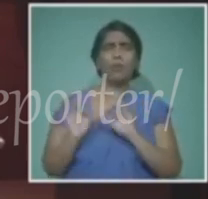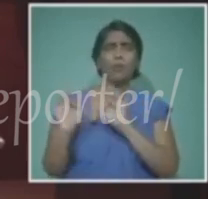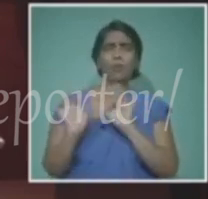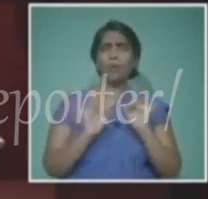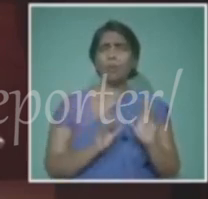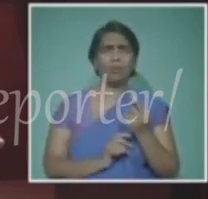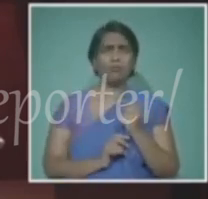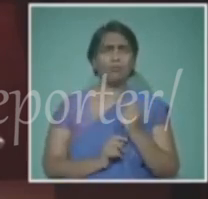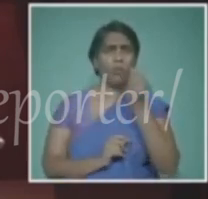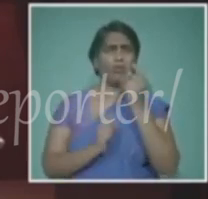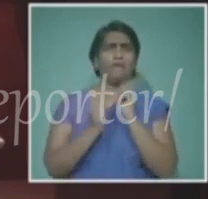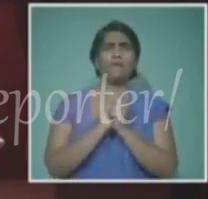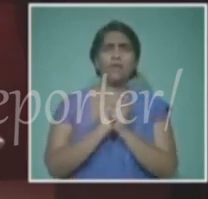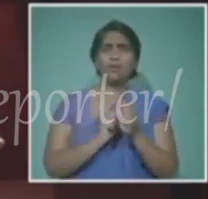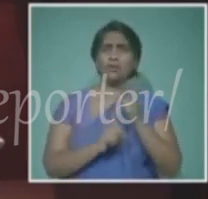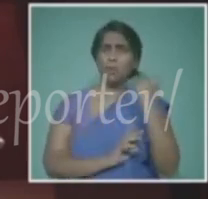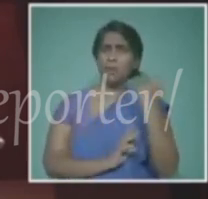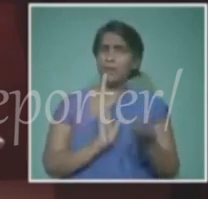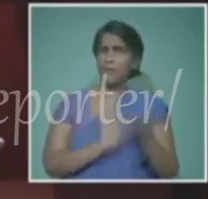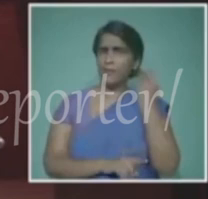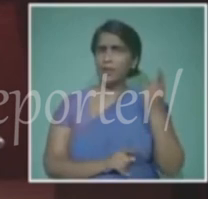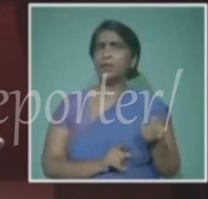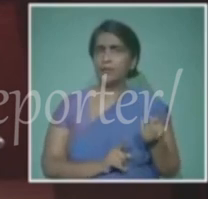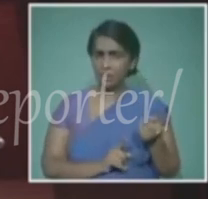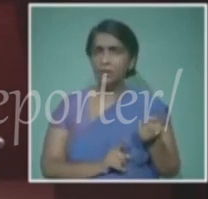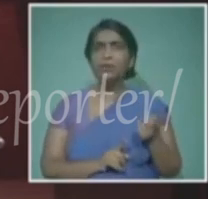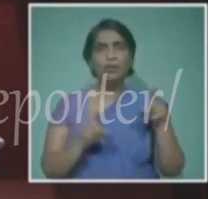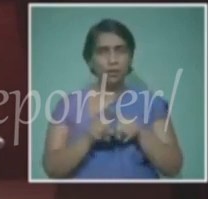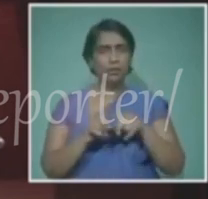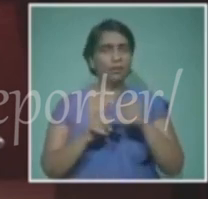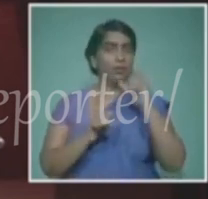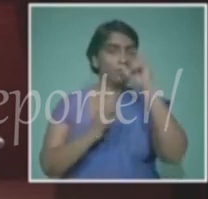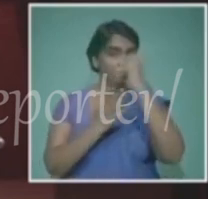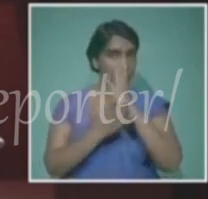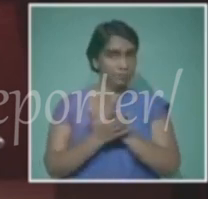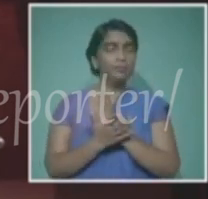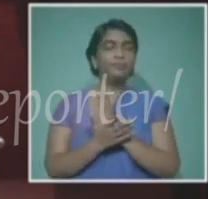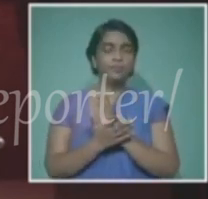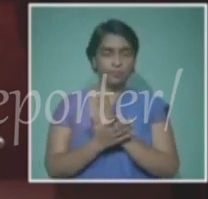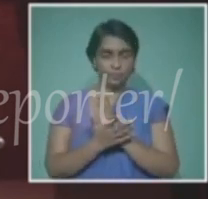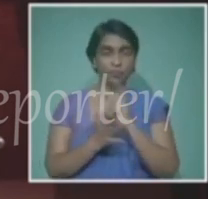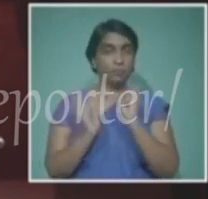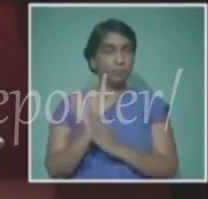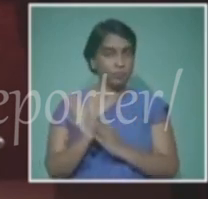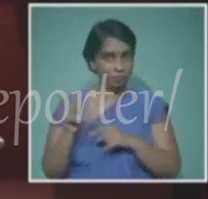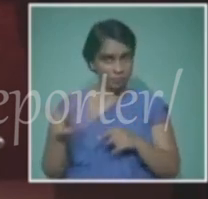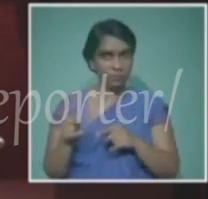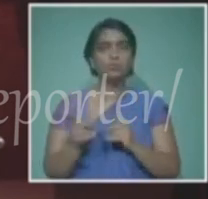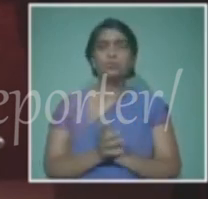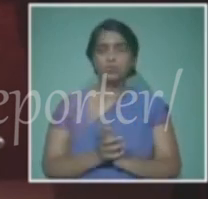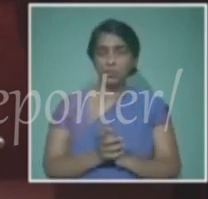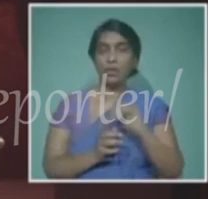වෙන්නේ නැහැ. ජනාධිපතිවරයාගේ බලතල පිළිබඳ. ඒ වගේම ව්‍යවස්ථා සභාව